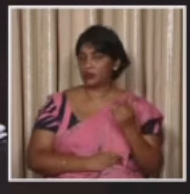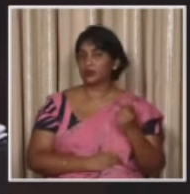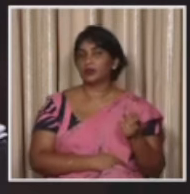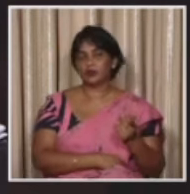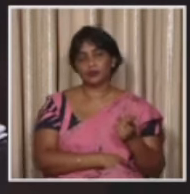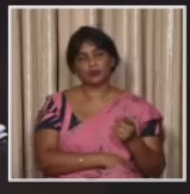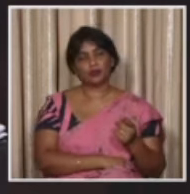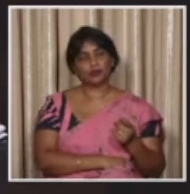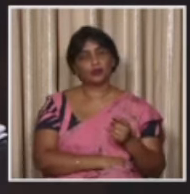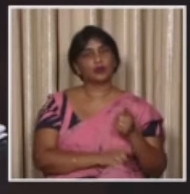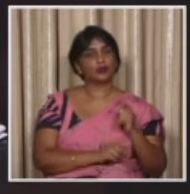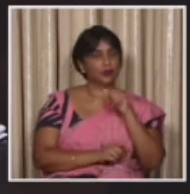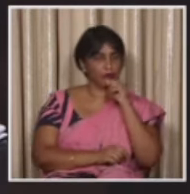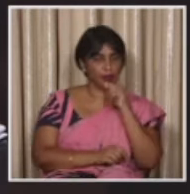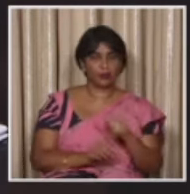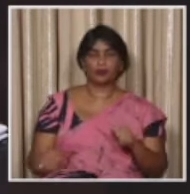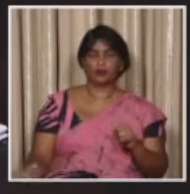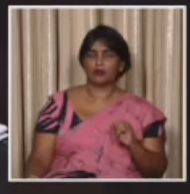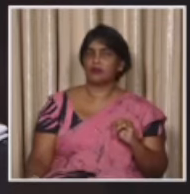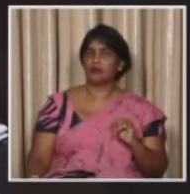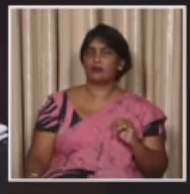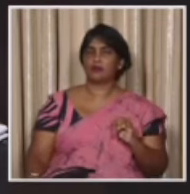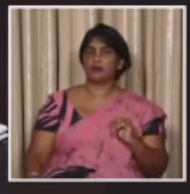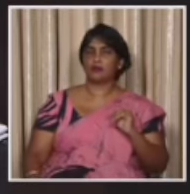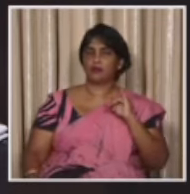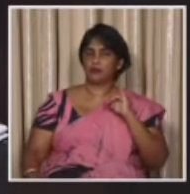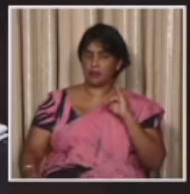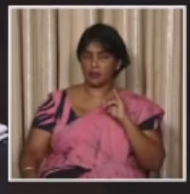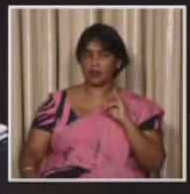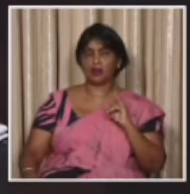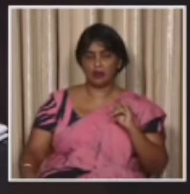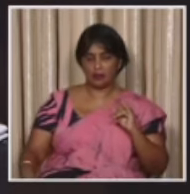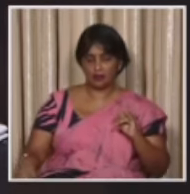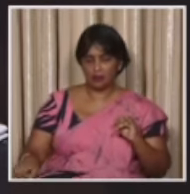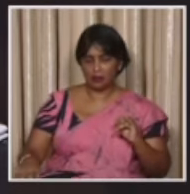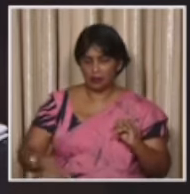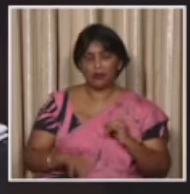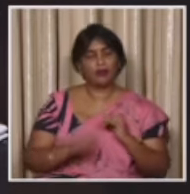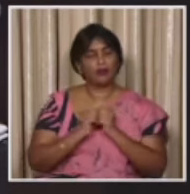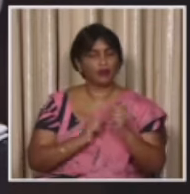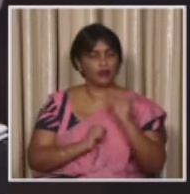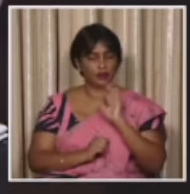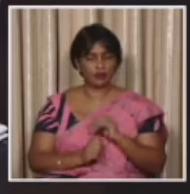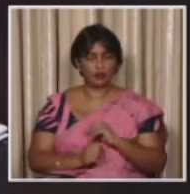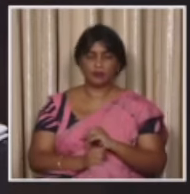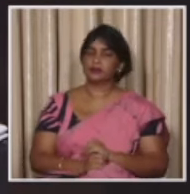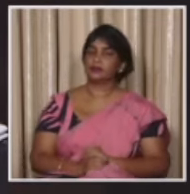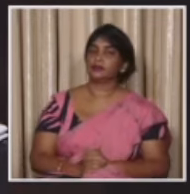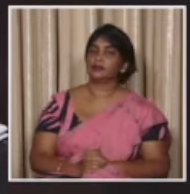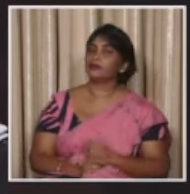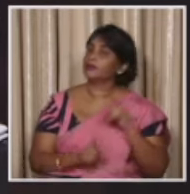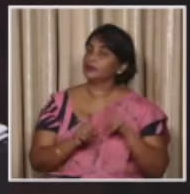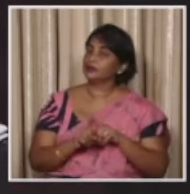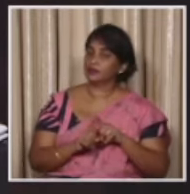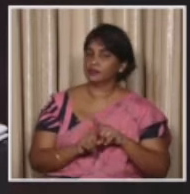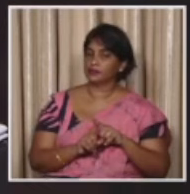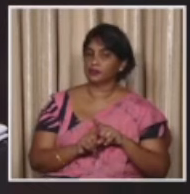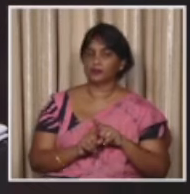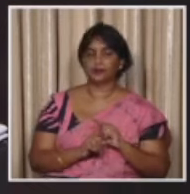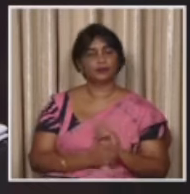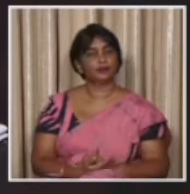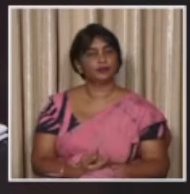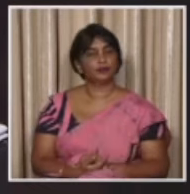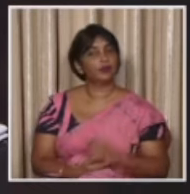ඒක ඉතාමත්ම අගතිගාමී ක්‍රියාවක් හැටියට, වැරදි ක්‍රියාවක් හැටියට. ඒ වගේම